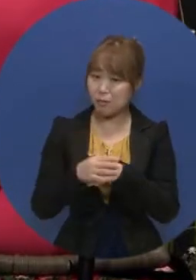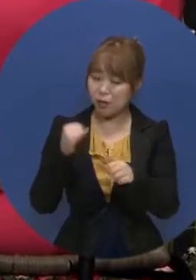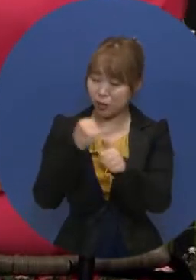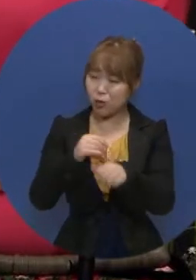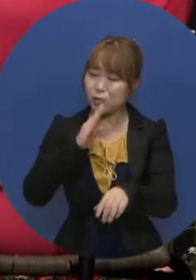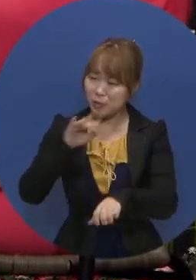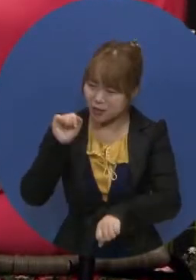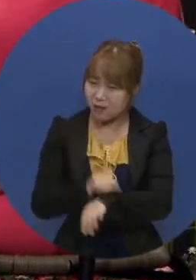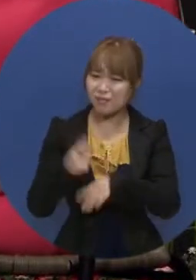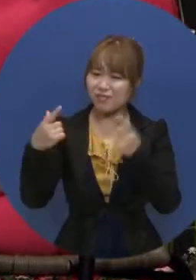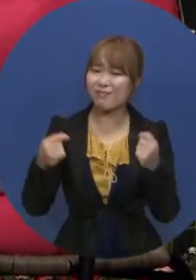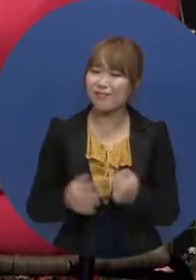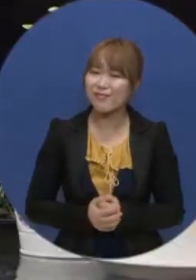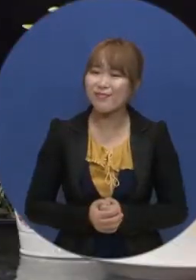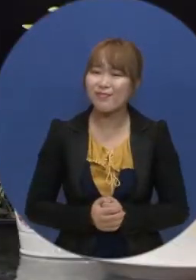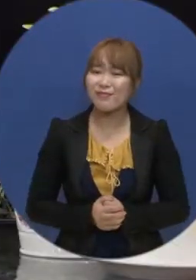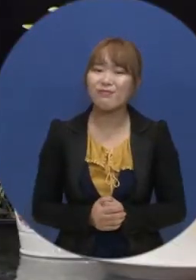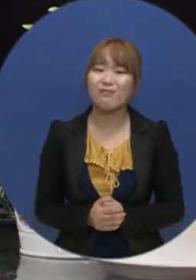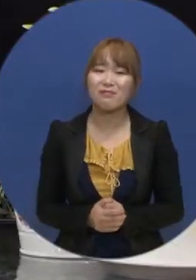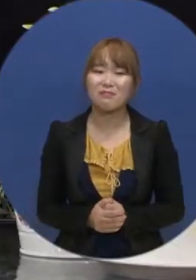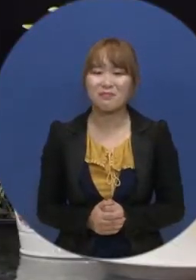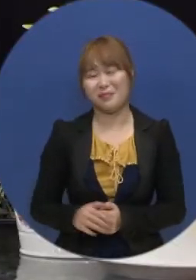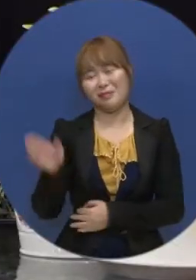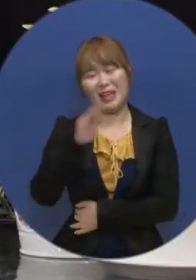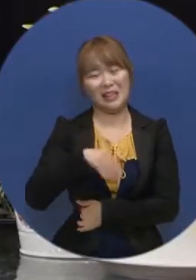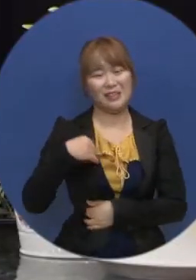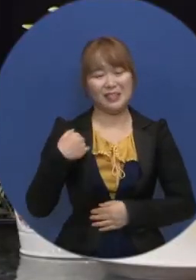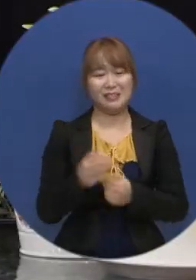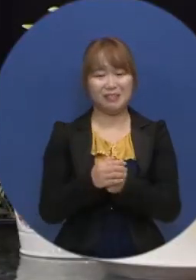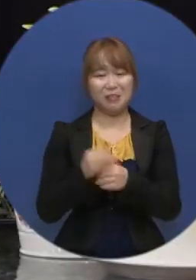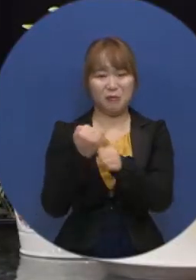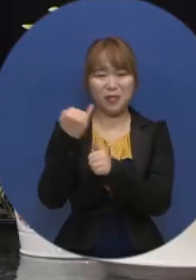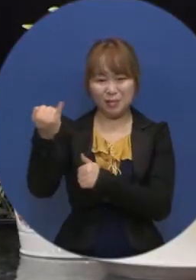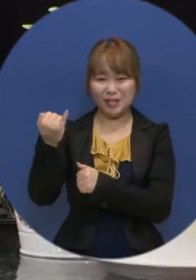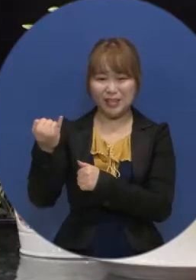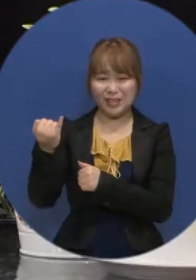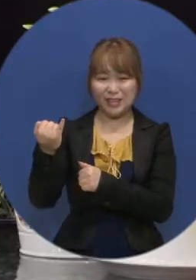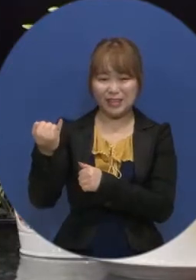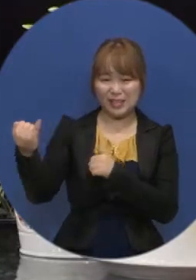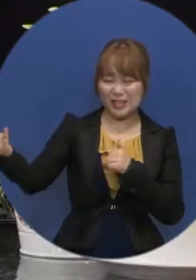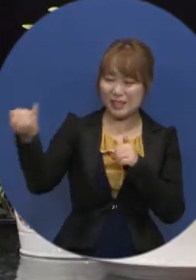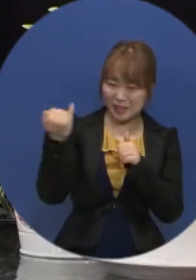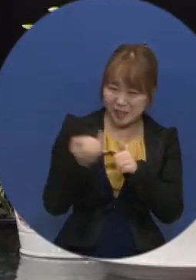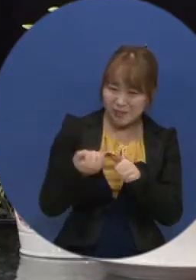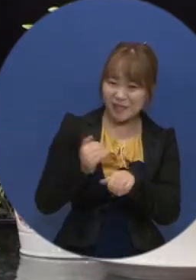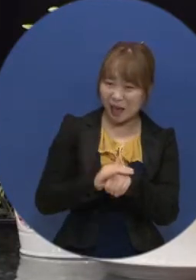잘 가셨네요. 모르죠. 그 사람이 시집 잘 하는지.